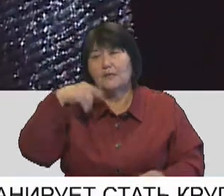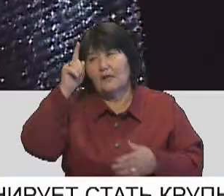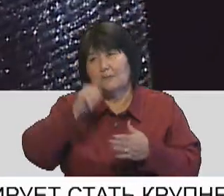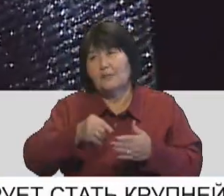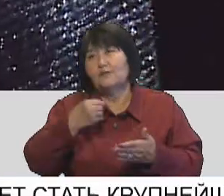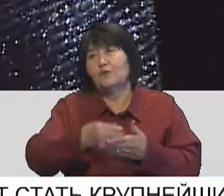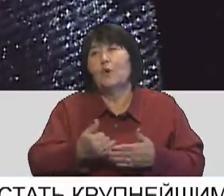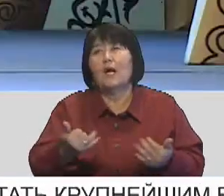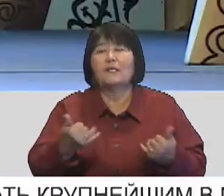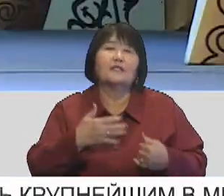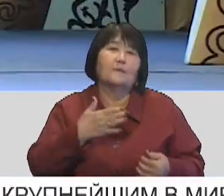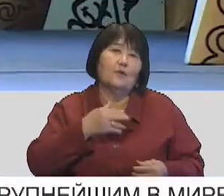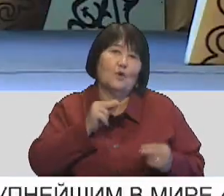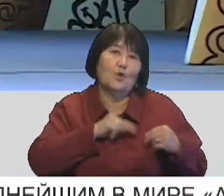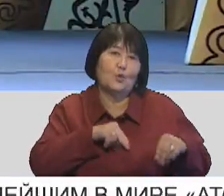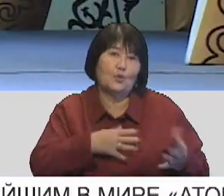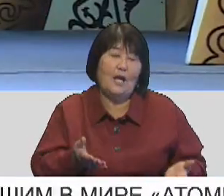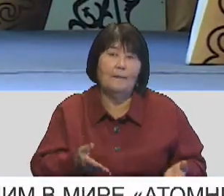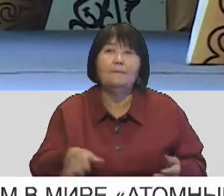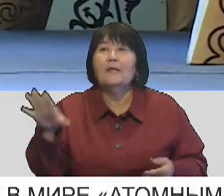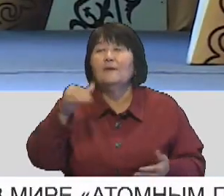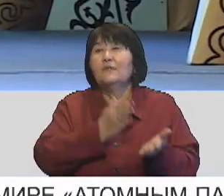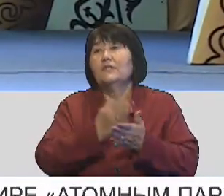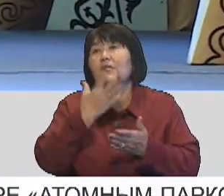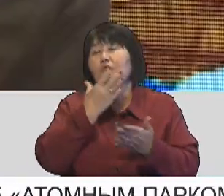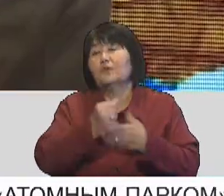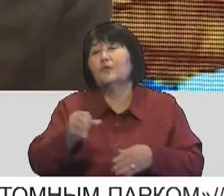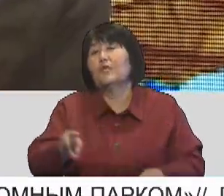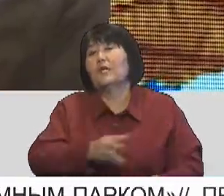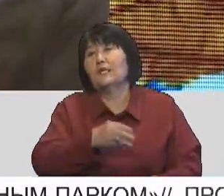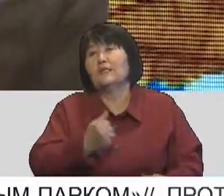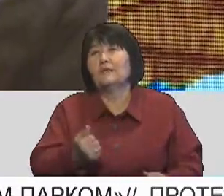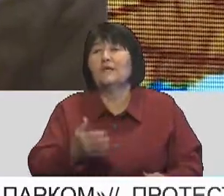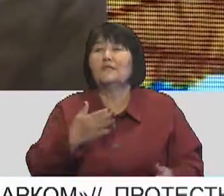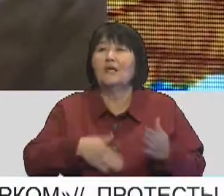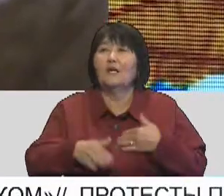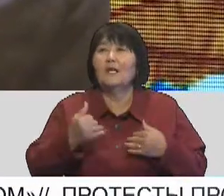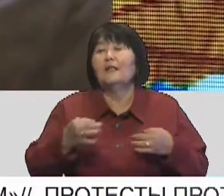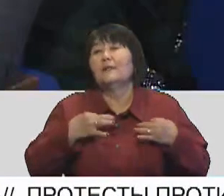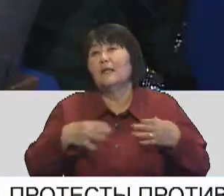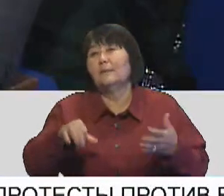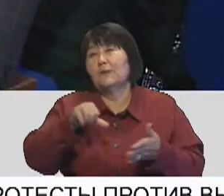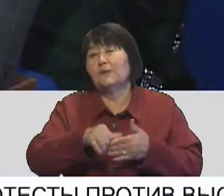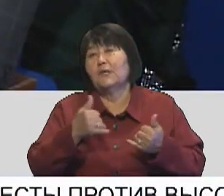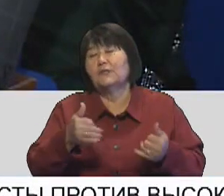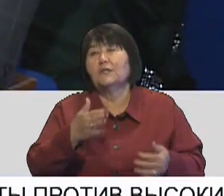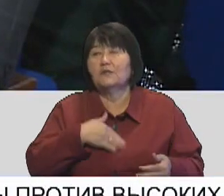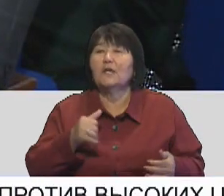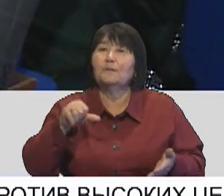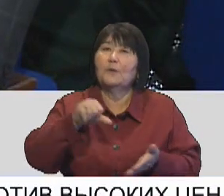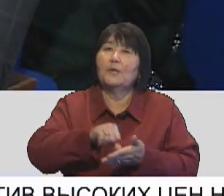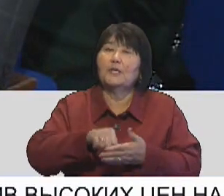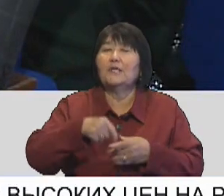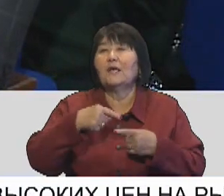высокую оценку моего труда. Ветераны заряжали всех своей энергией, бодрым настроем. На празднике в их честь с удовольствием приняли